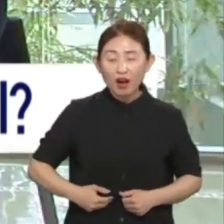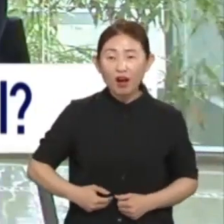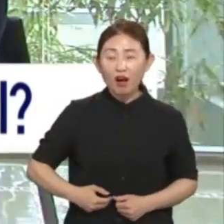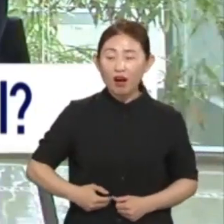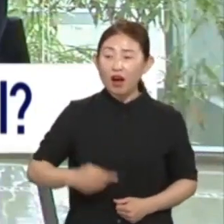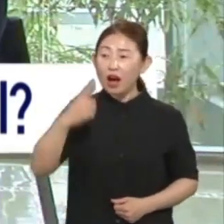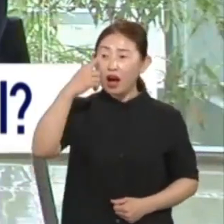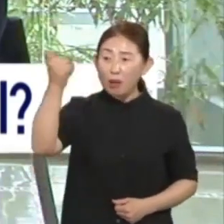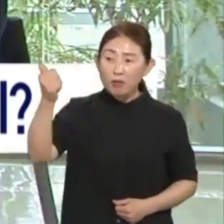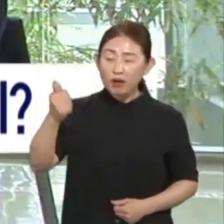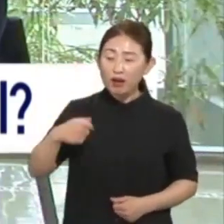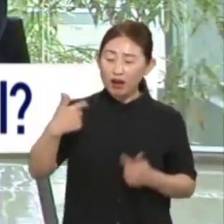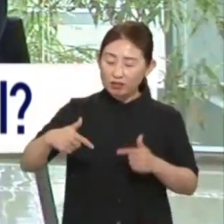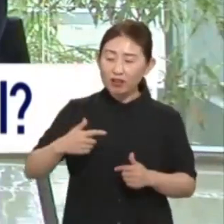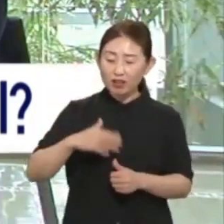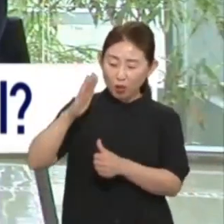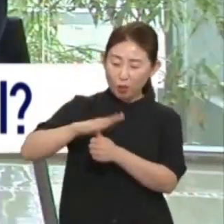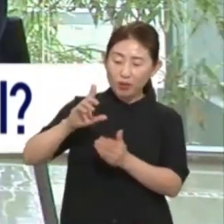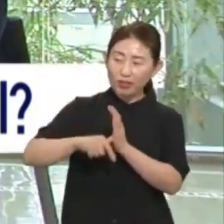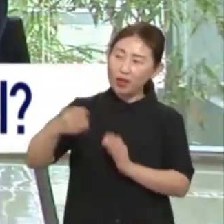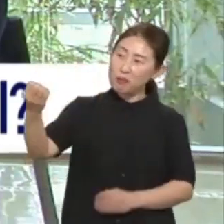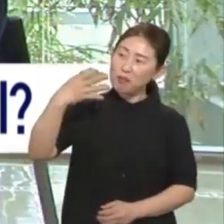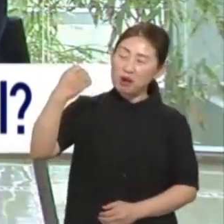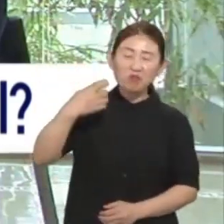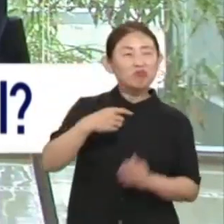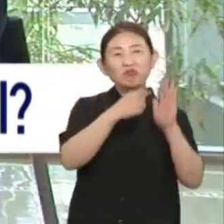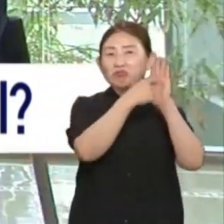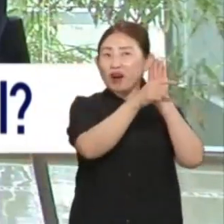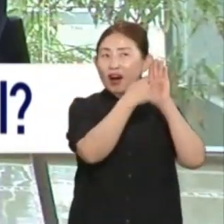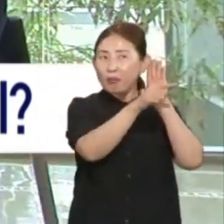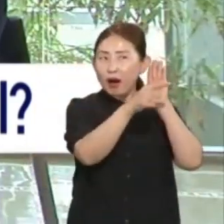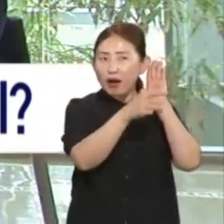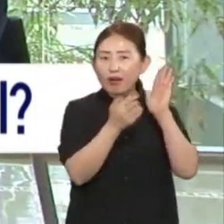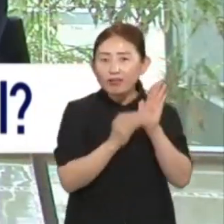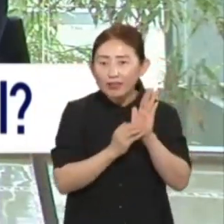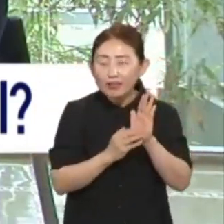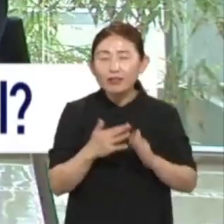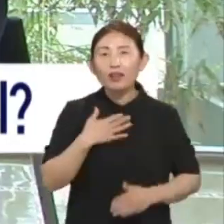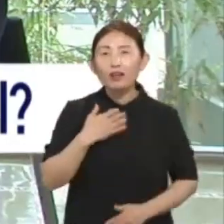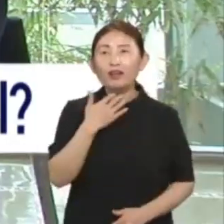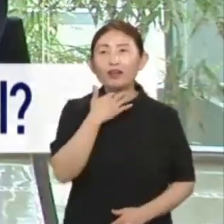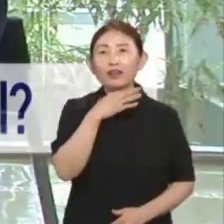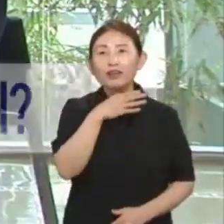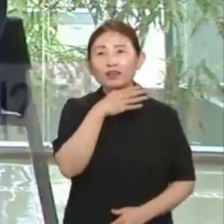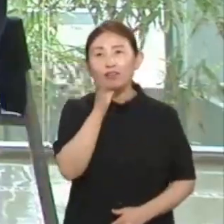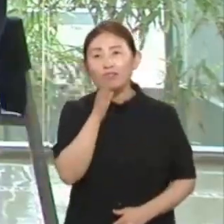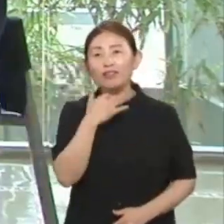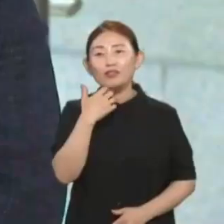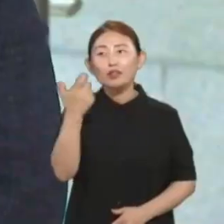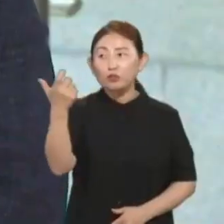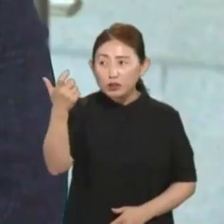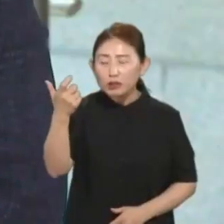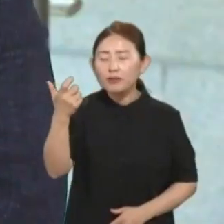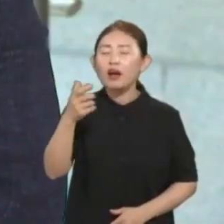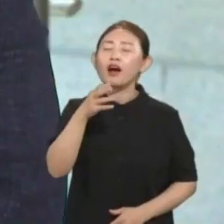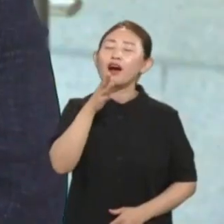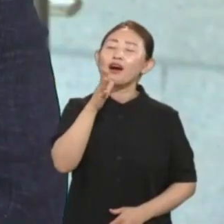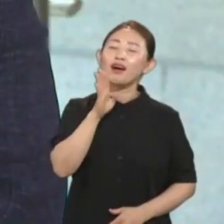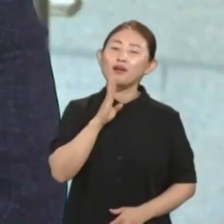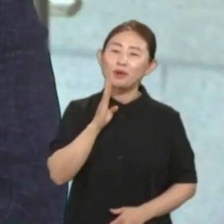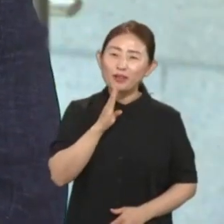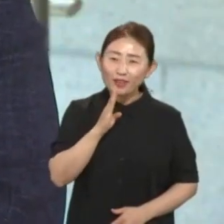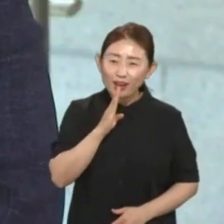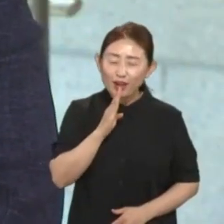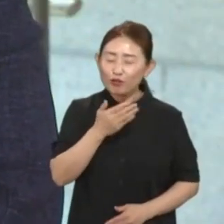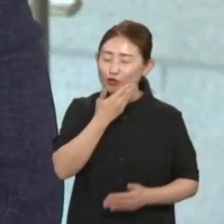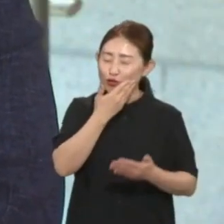귀담아 듣지를 않았는데 이제 저도 나이가 60이 넘어가고 그 좀 철이 드니까 정말